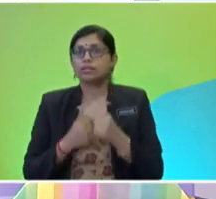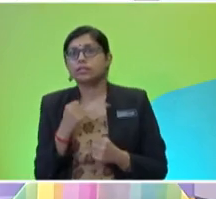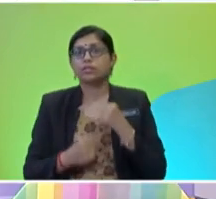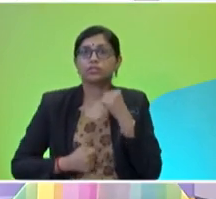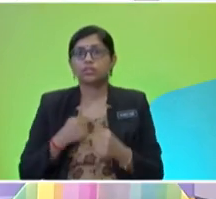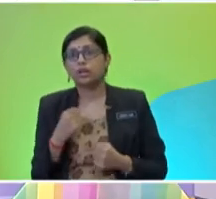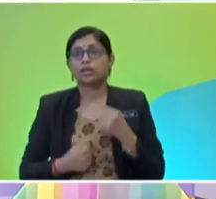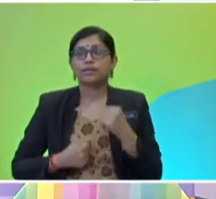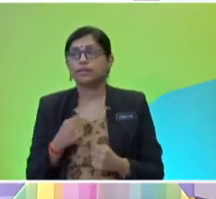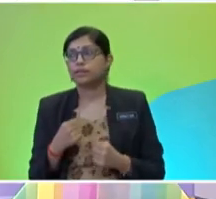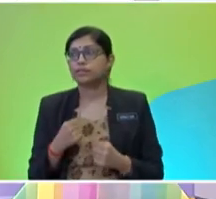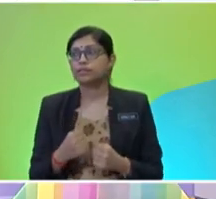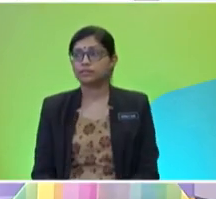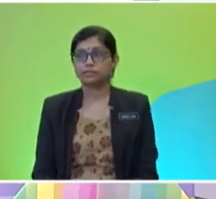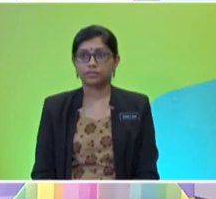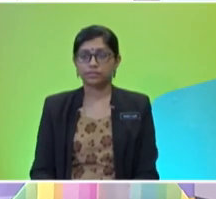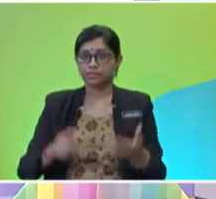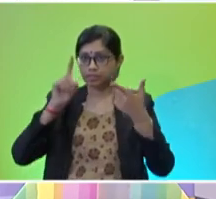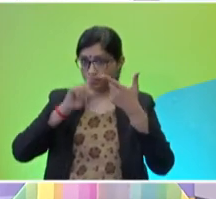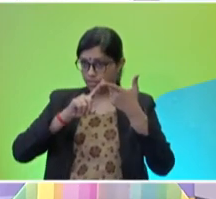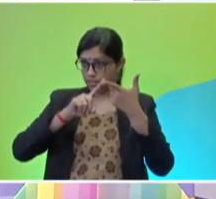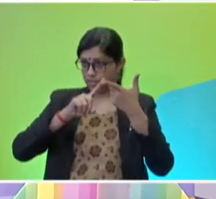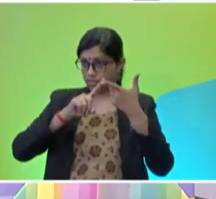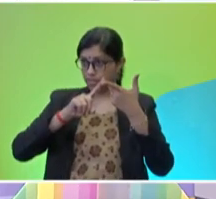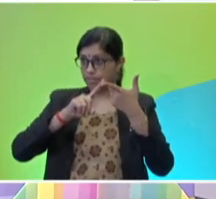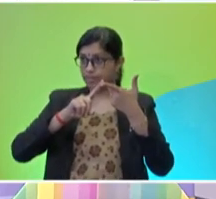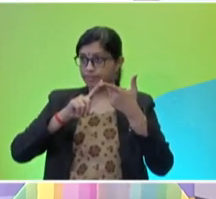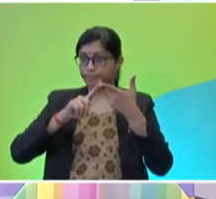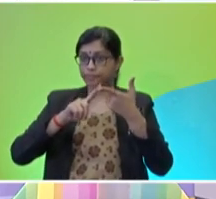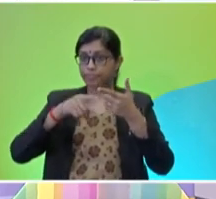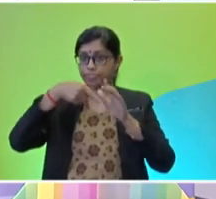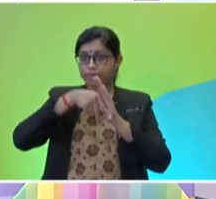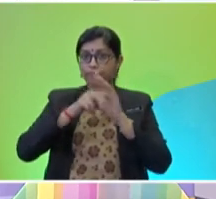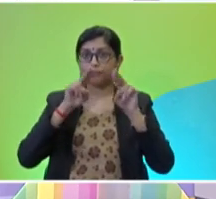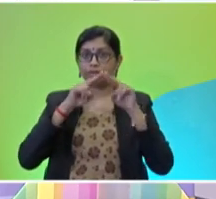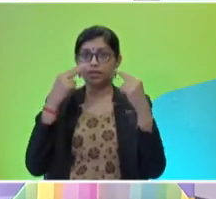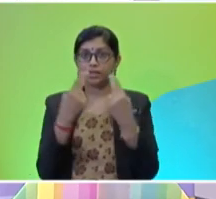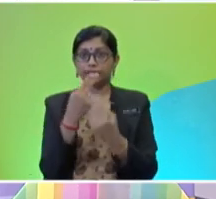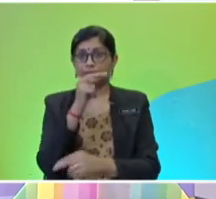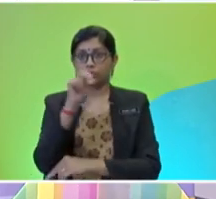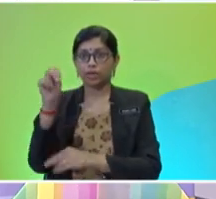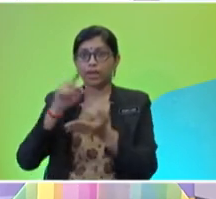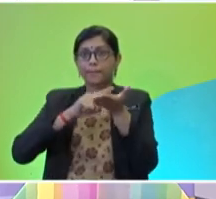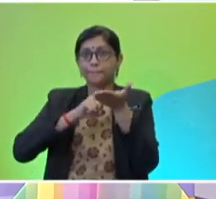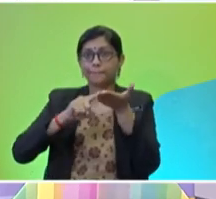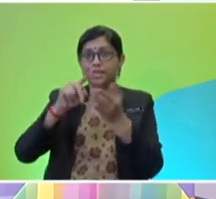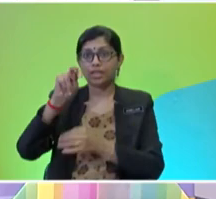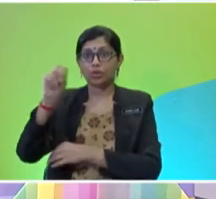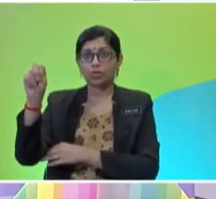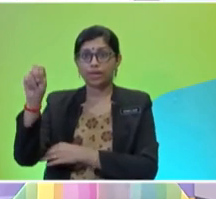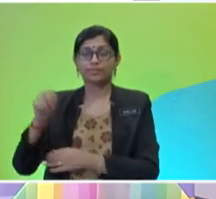merentas desa. Dan satu lagi perhimpunan mingguan.